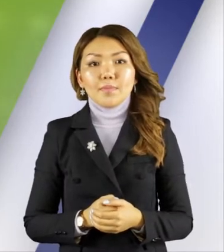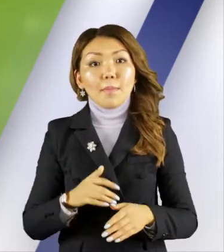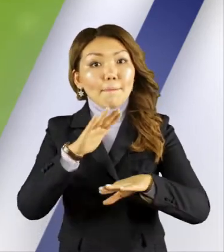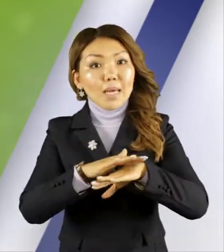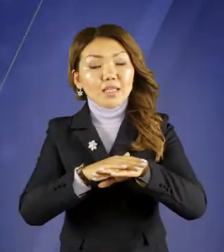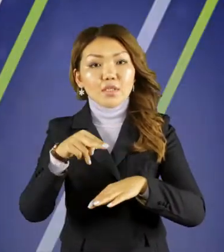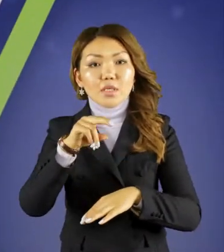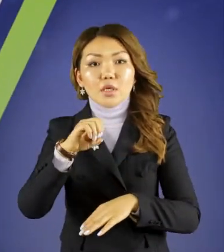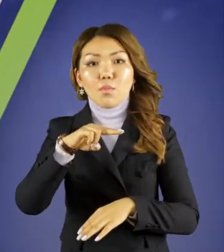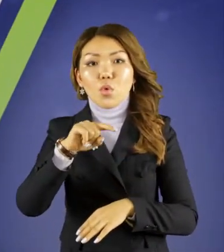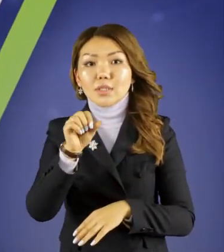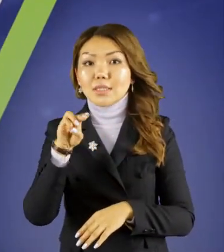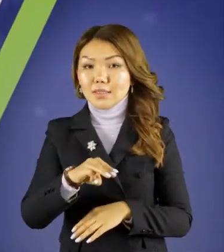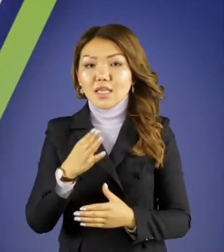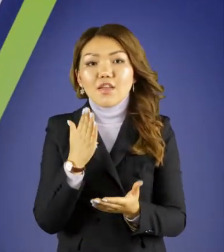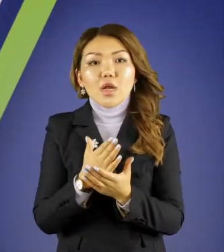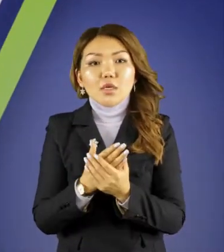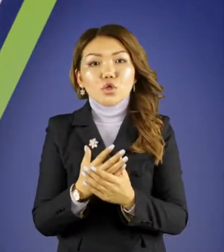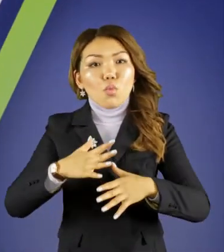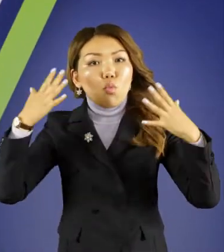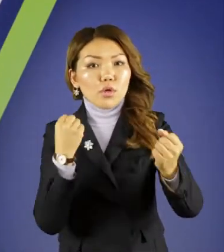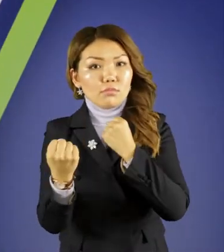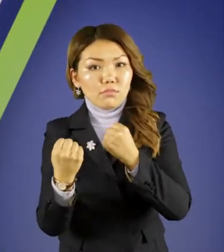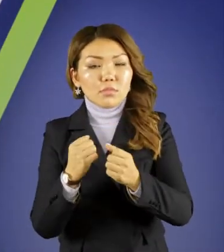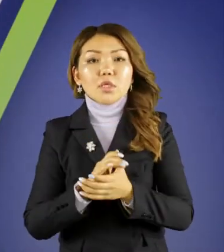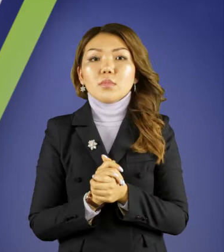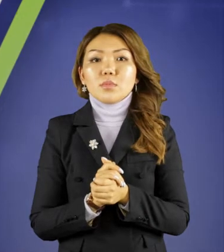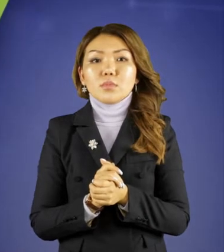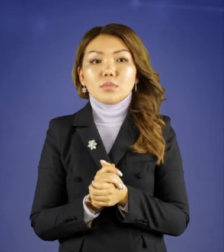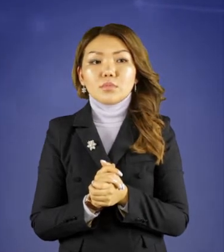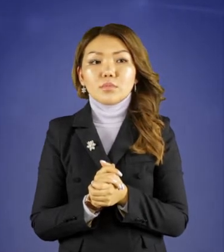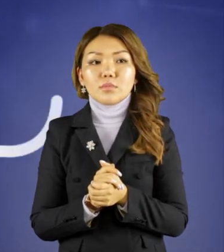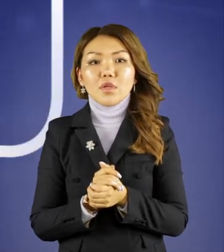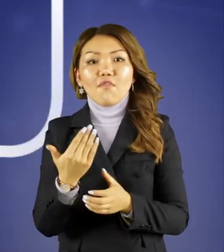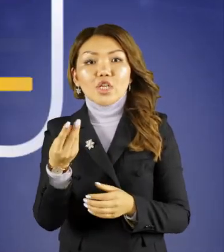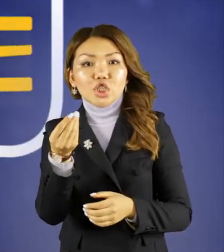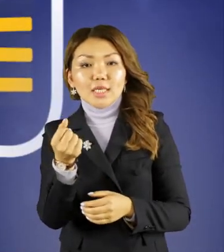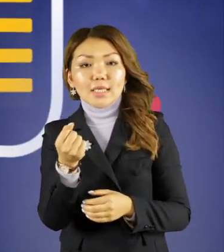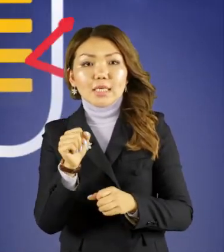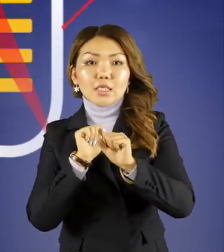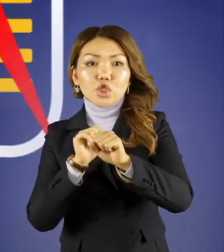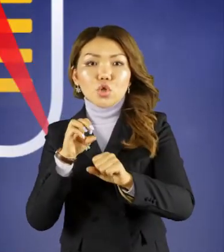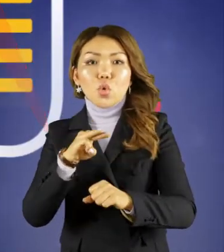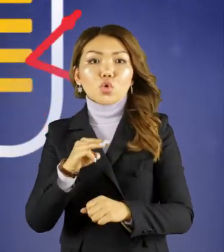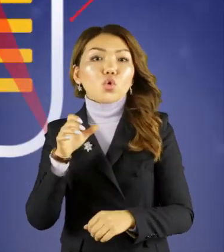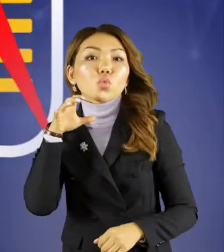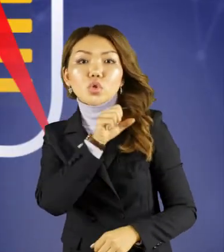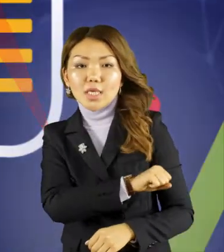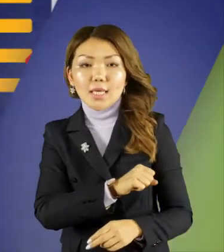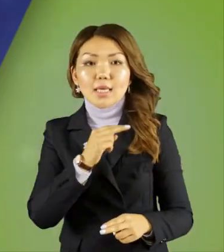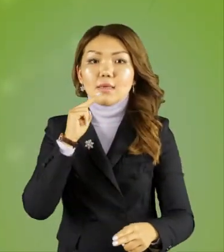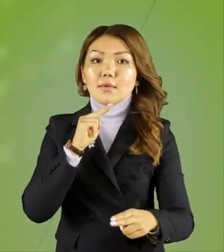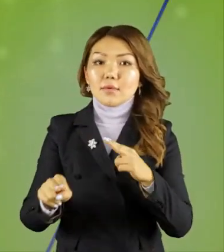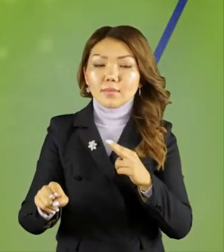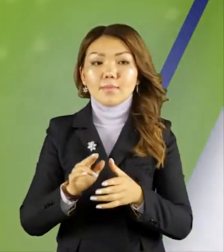сбережений? Банковский депозит является наиболее безопасным способом хранения денег. Ваши деньги защищены от утери, кражи,